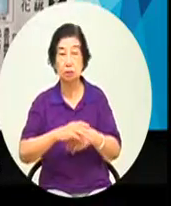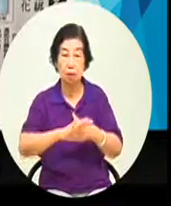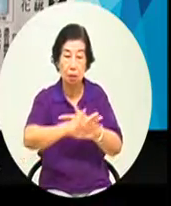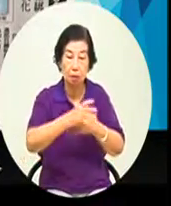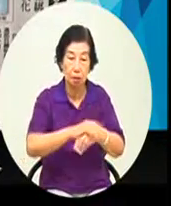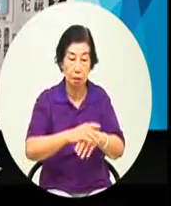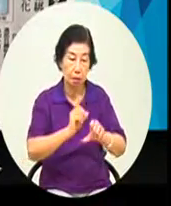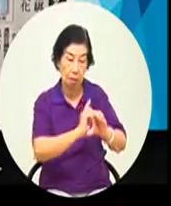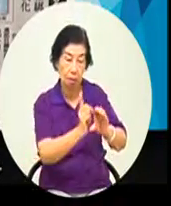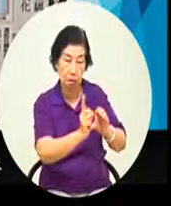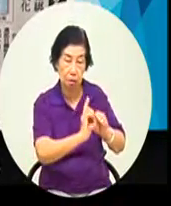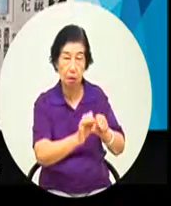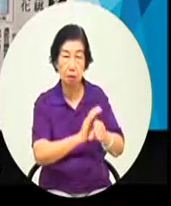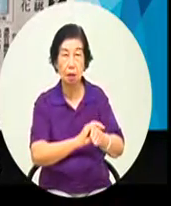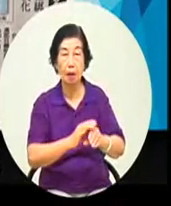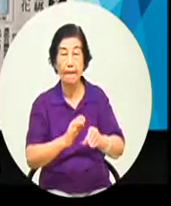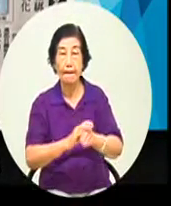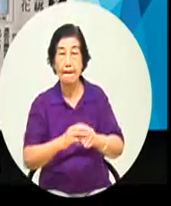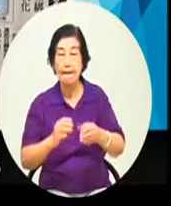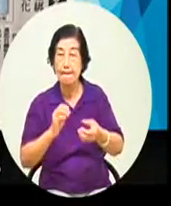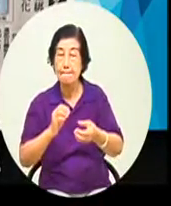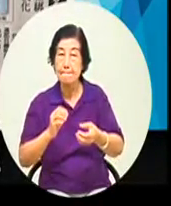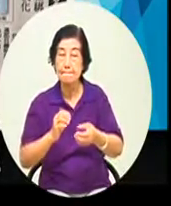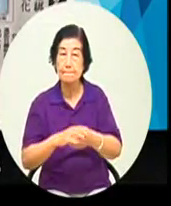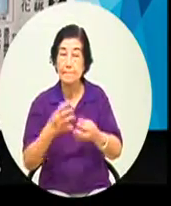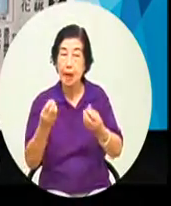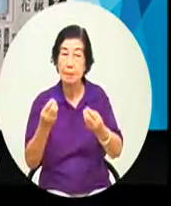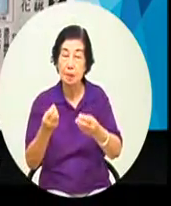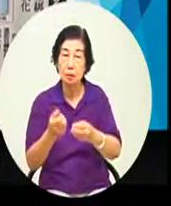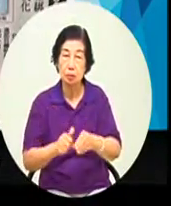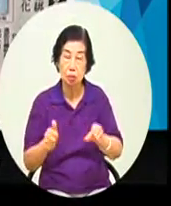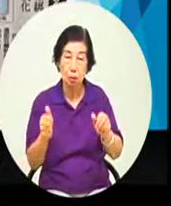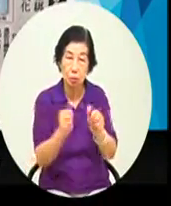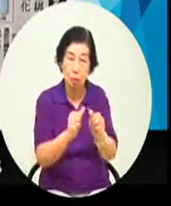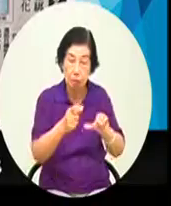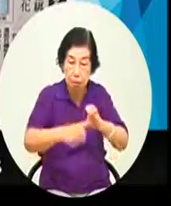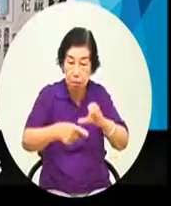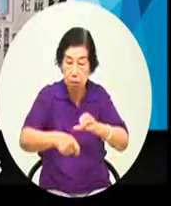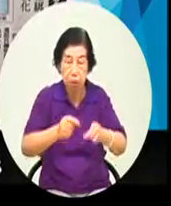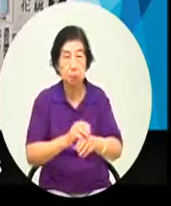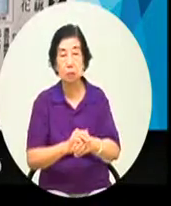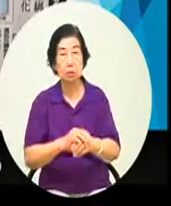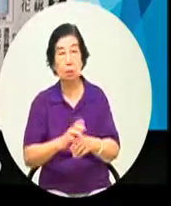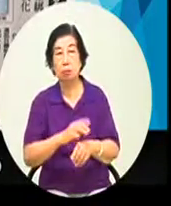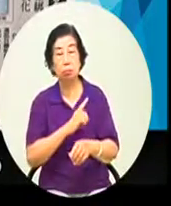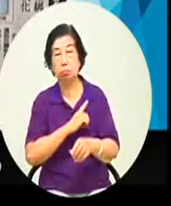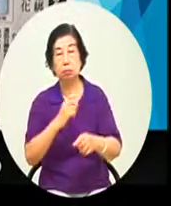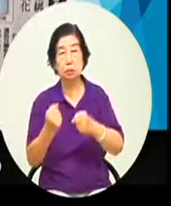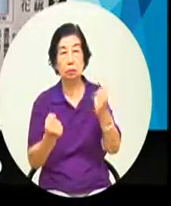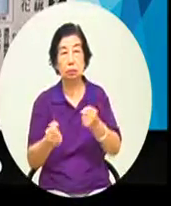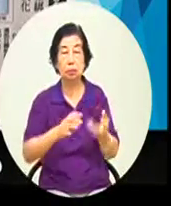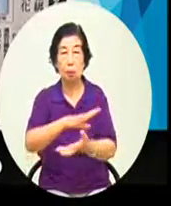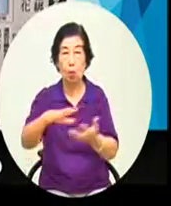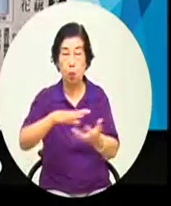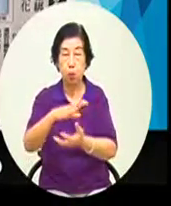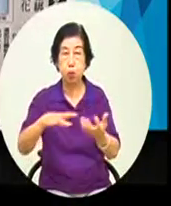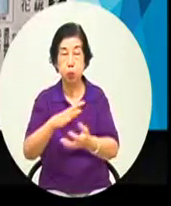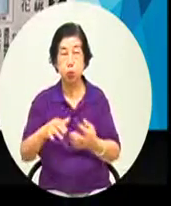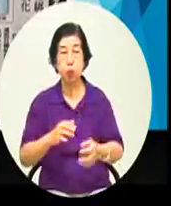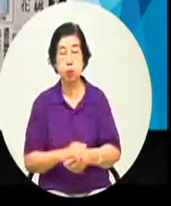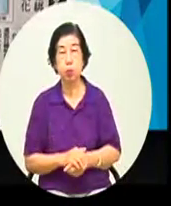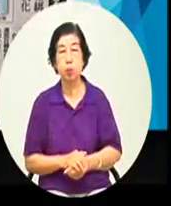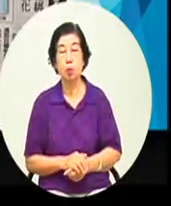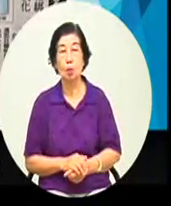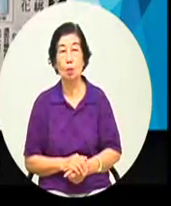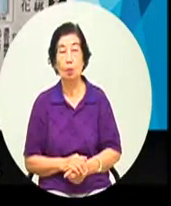少他可以在路上爬爬照的，结果我们反而提出一个多元化计程车的一个方案